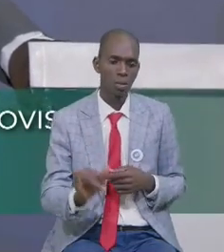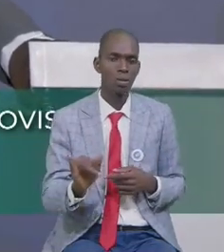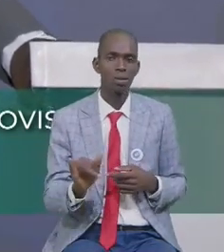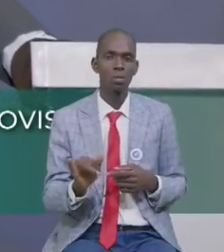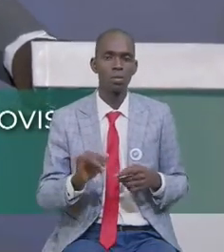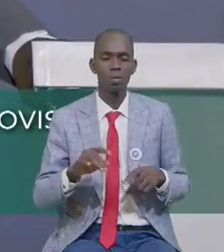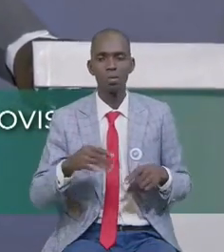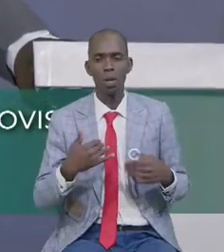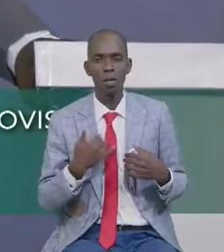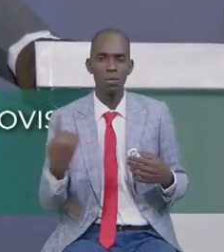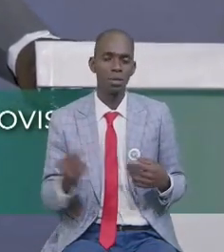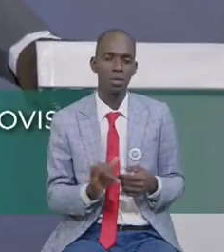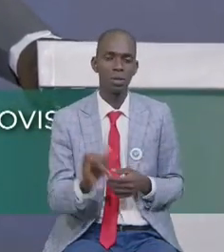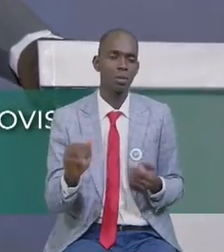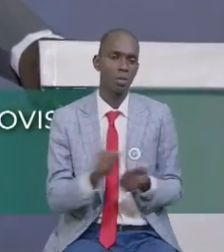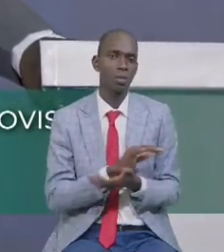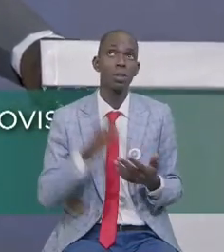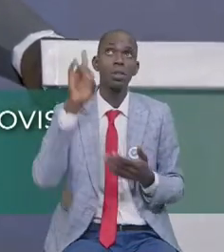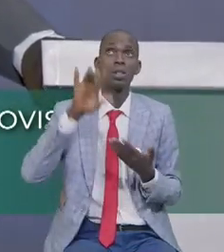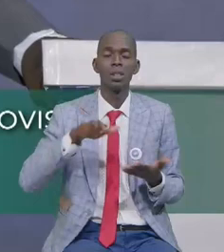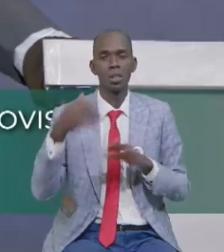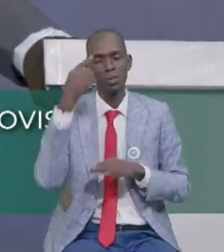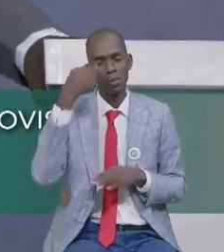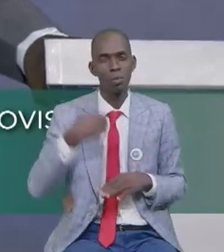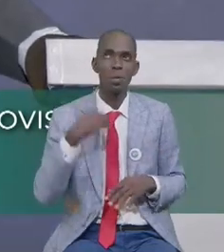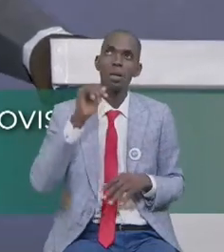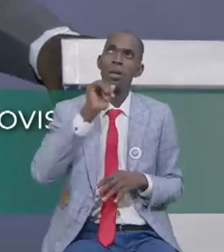que je subisse la condamnation éternelle et mort pour moi. Mon ami,